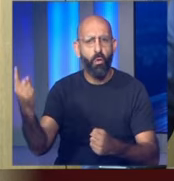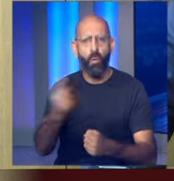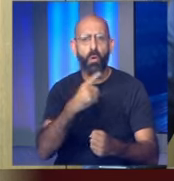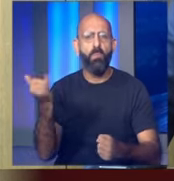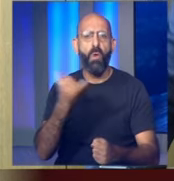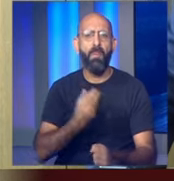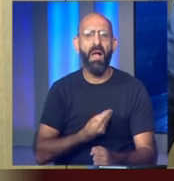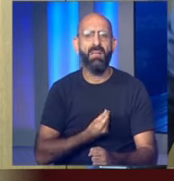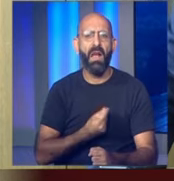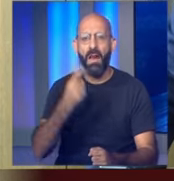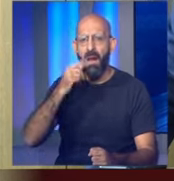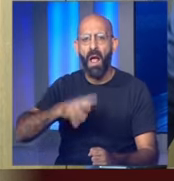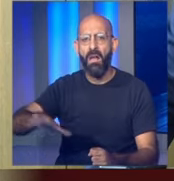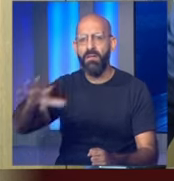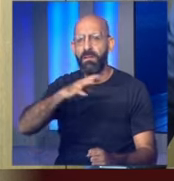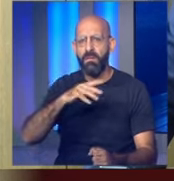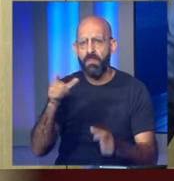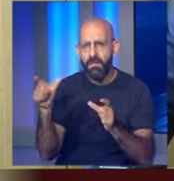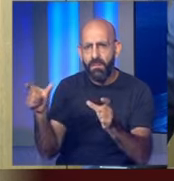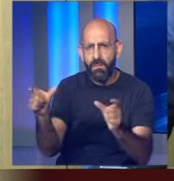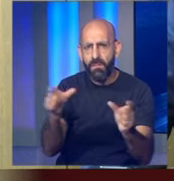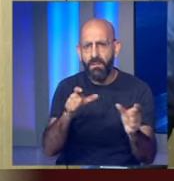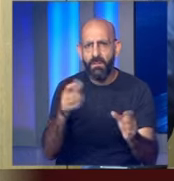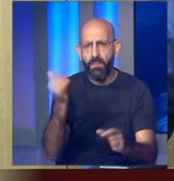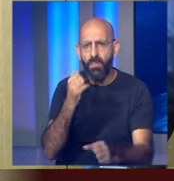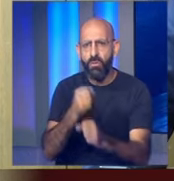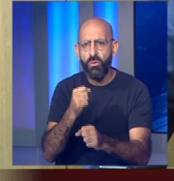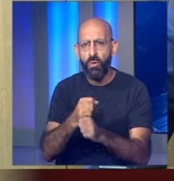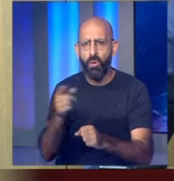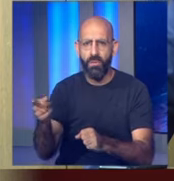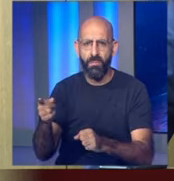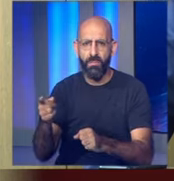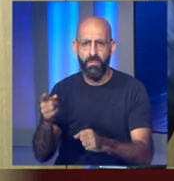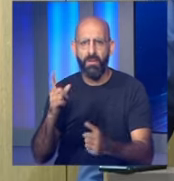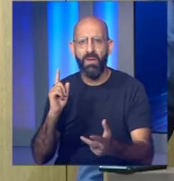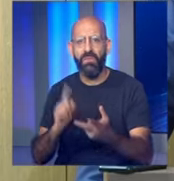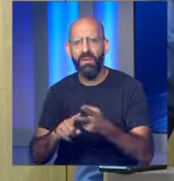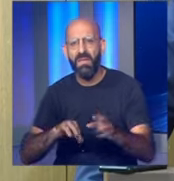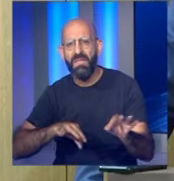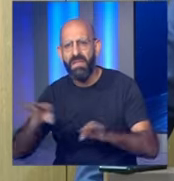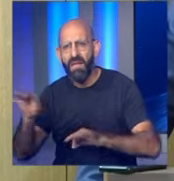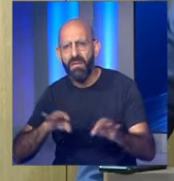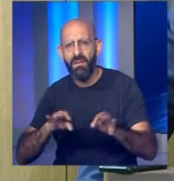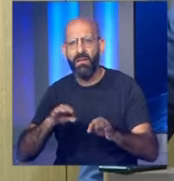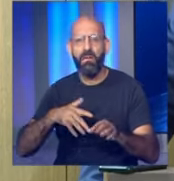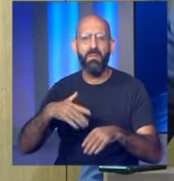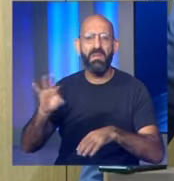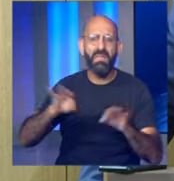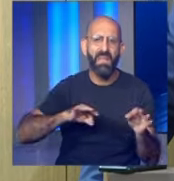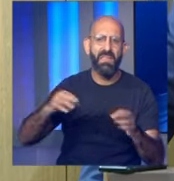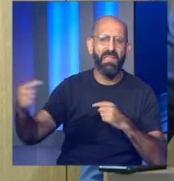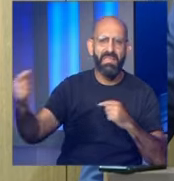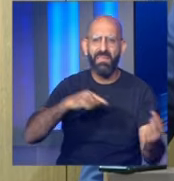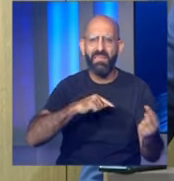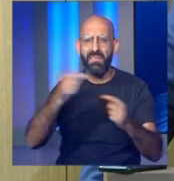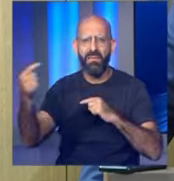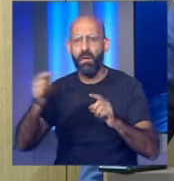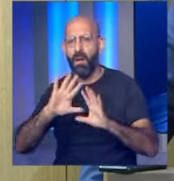وناقشوا بإيجابية وبروح وطنية عالية تعطينا أمل كتير كبير أنه نأسس